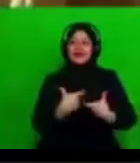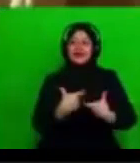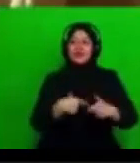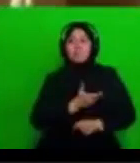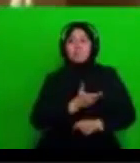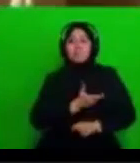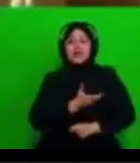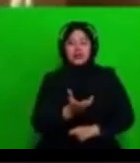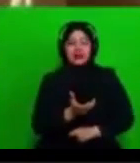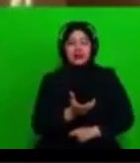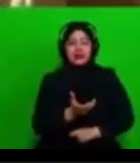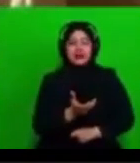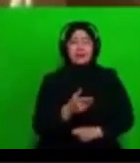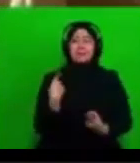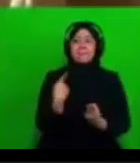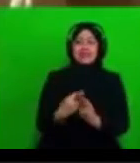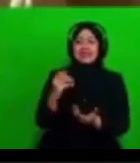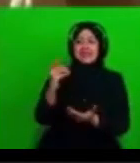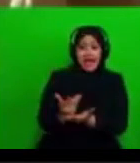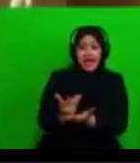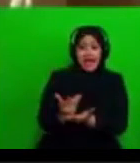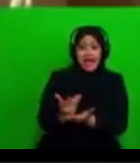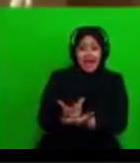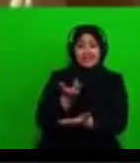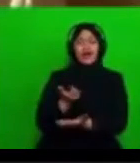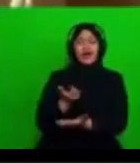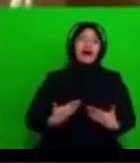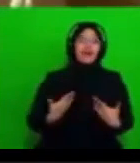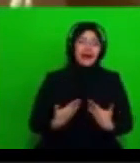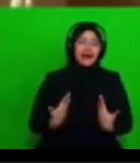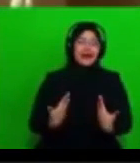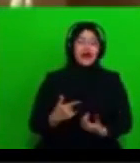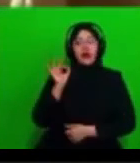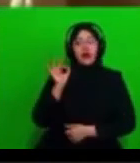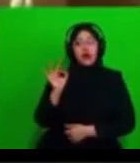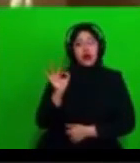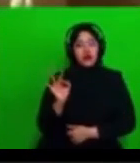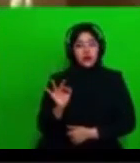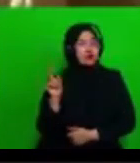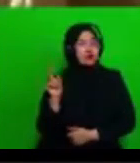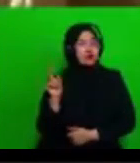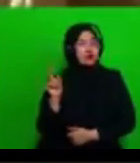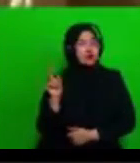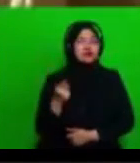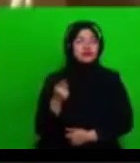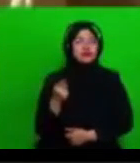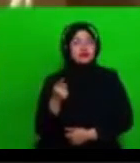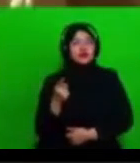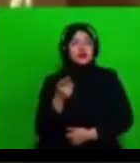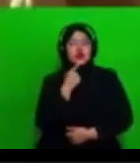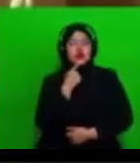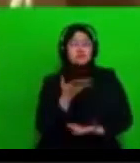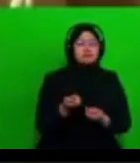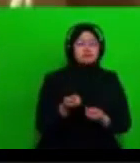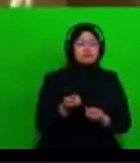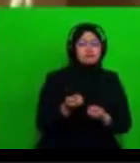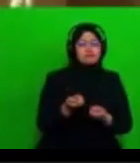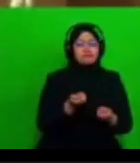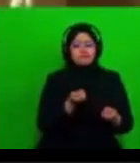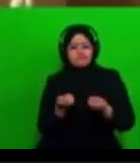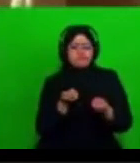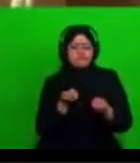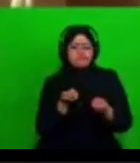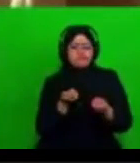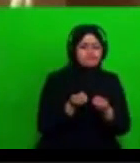passion, memahami profesi masa depan itu seperti apa. Nah, ini orang tua akan orang tua harus memainkan peran yang pas sekali